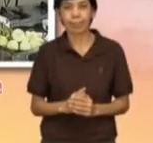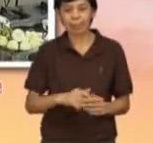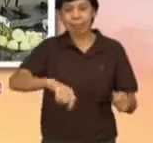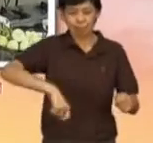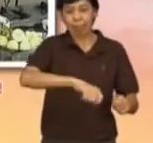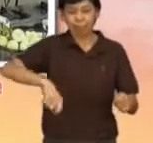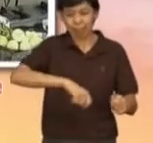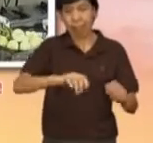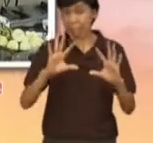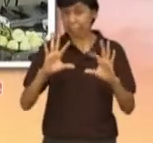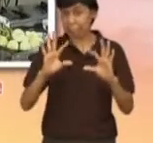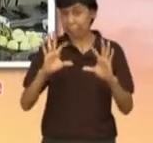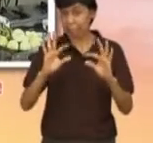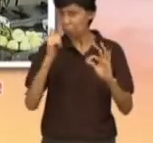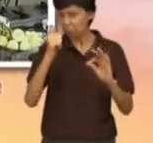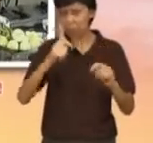คนจนข้นเลยล่ะทีนี